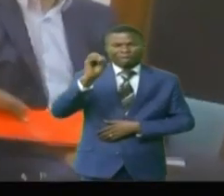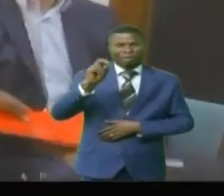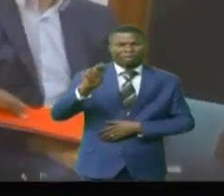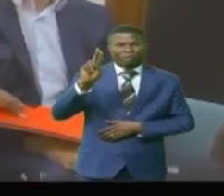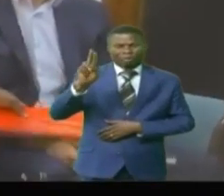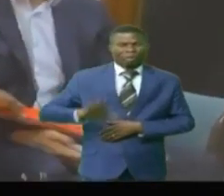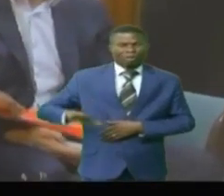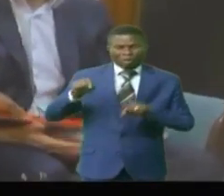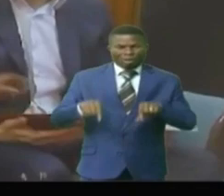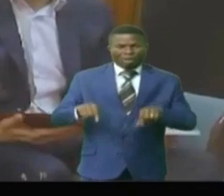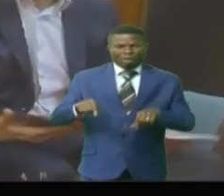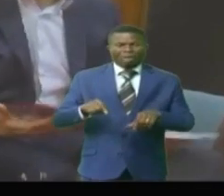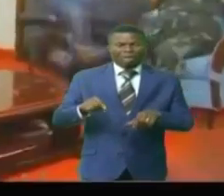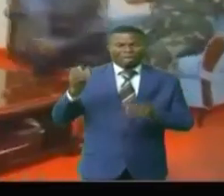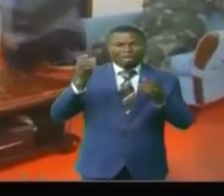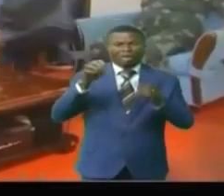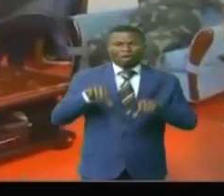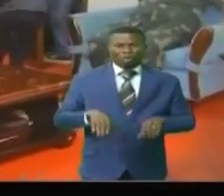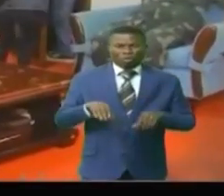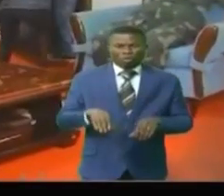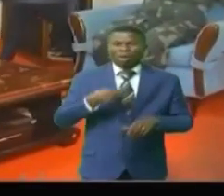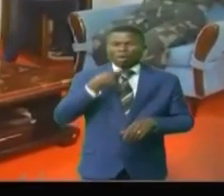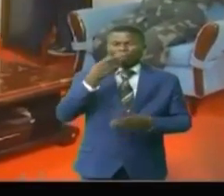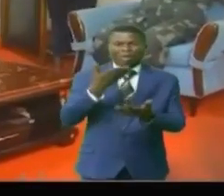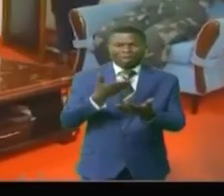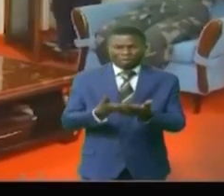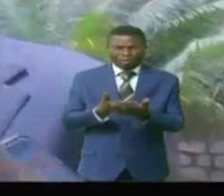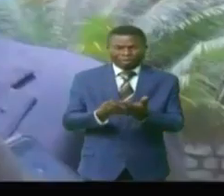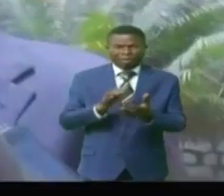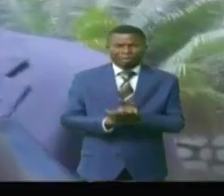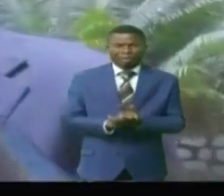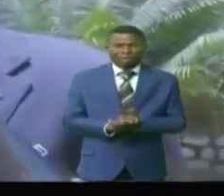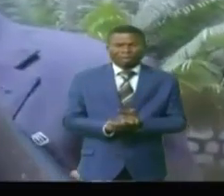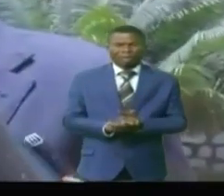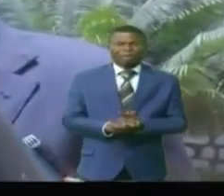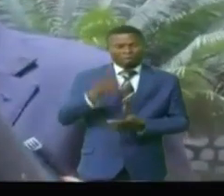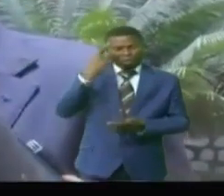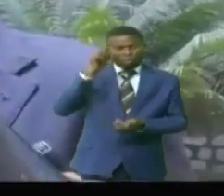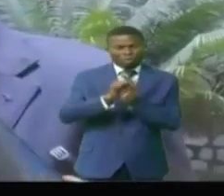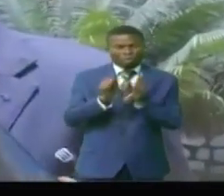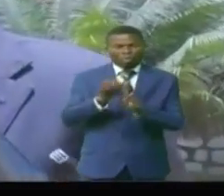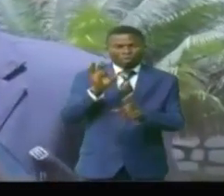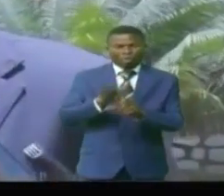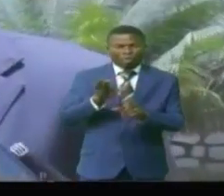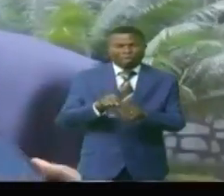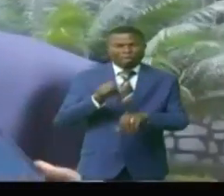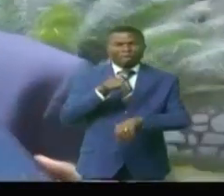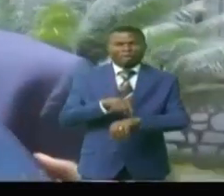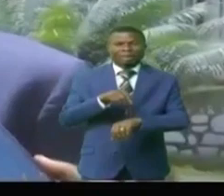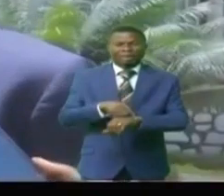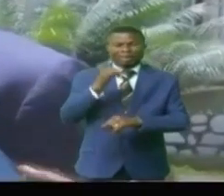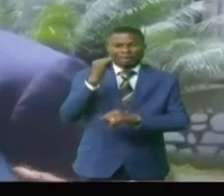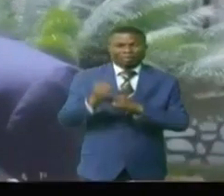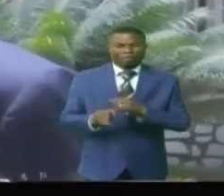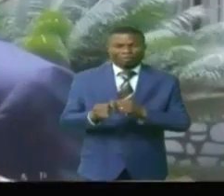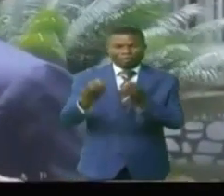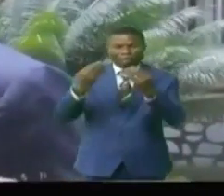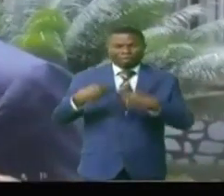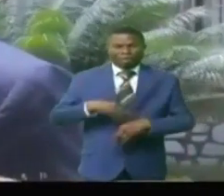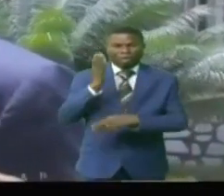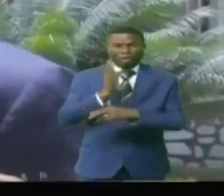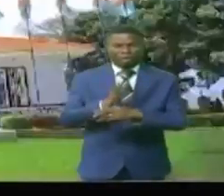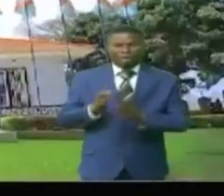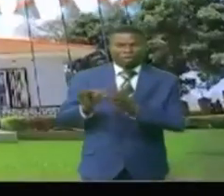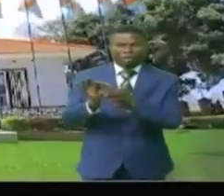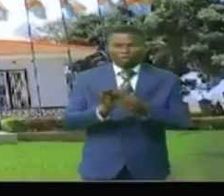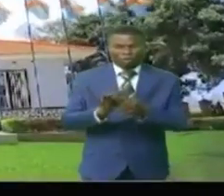ces pays de l'Afrique centrale a été aussi évoquée. Sur le volet élection, vous savez, le mandat que nous a confié le Conseil de sécurité